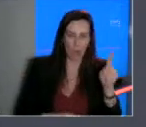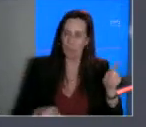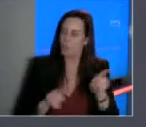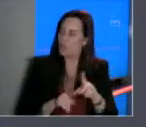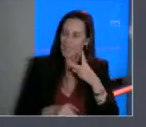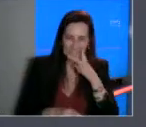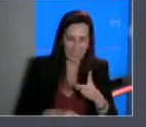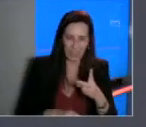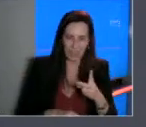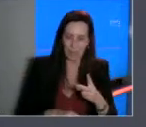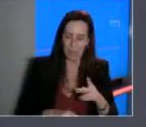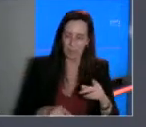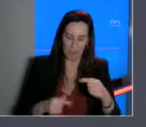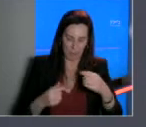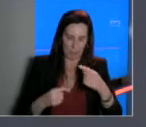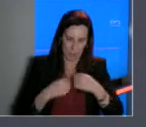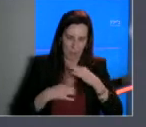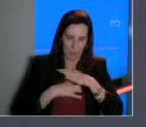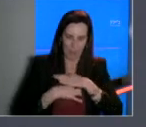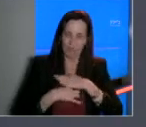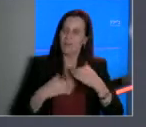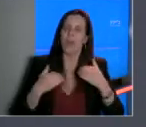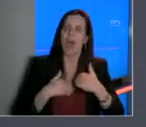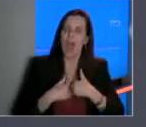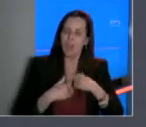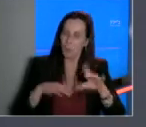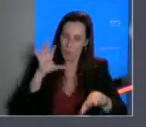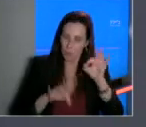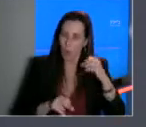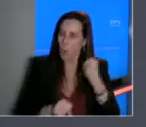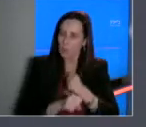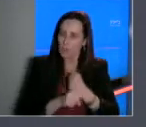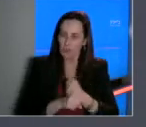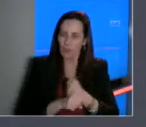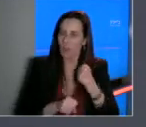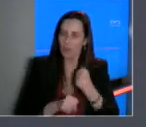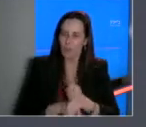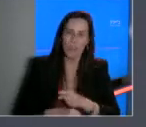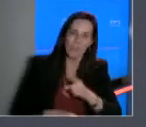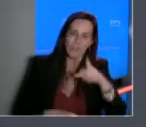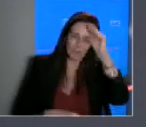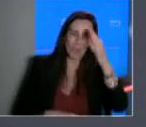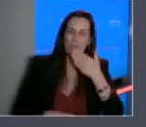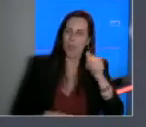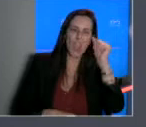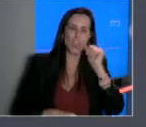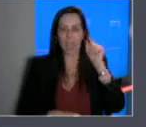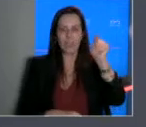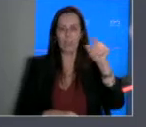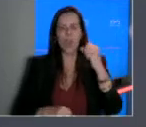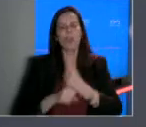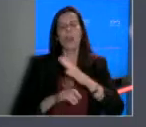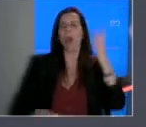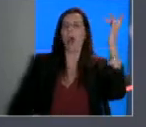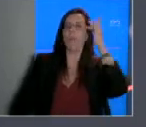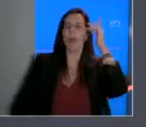שזה נראה מהעיניים שלי, אנחנו המצביעים עושים את העבודה והגברים היהודים האשכנזים עושים